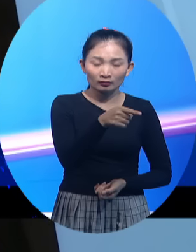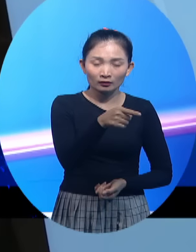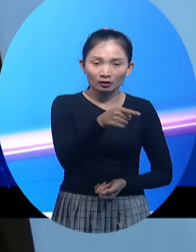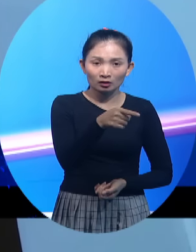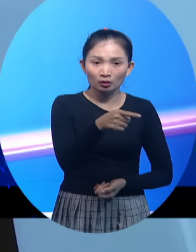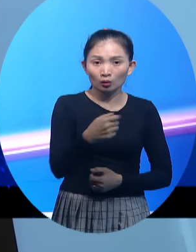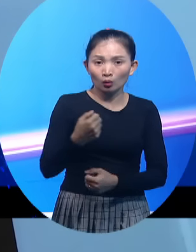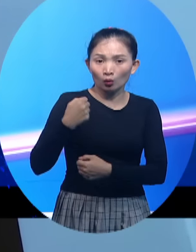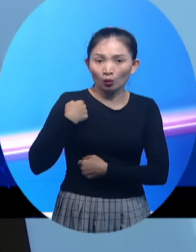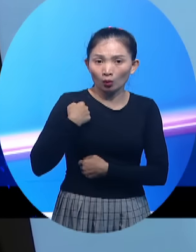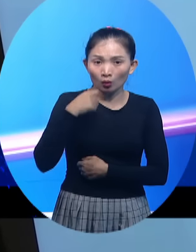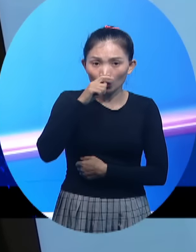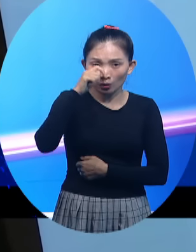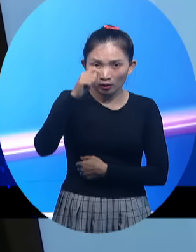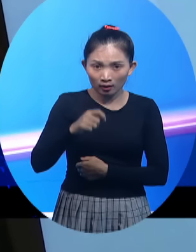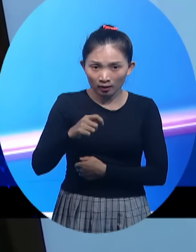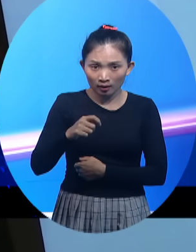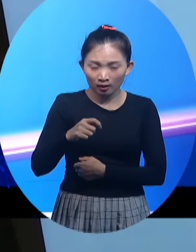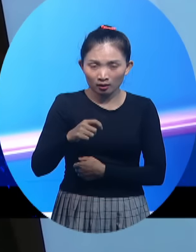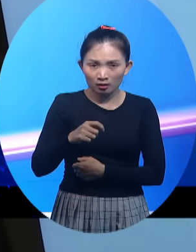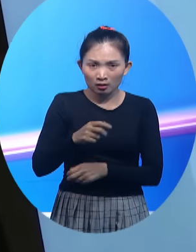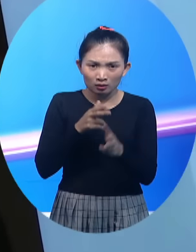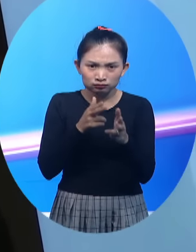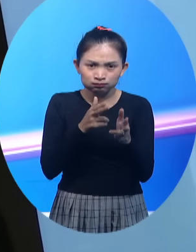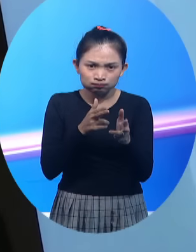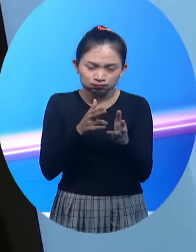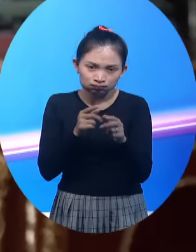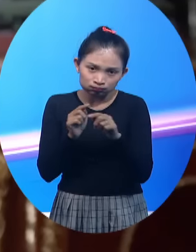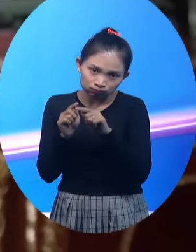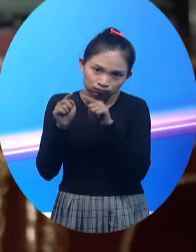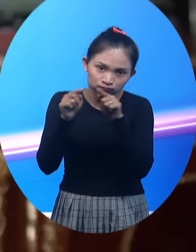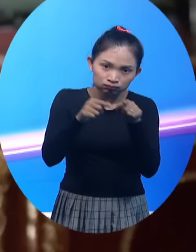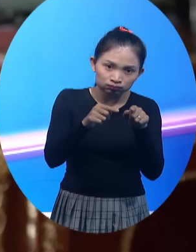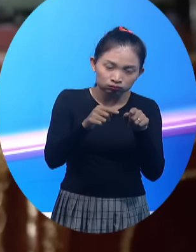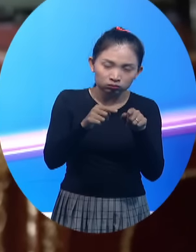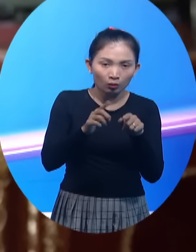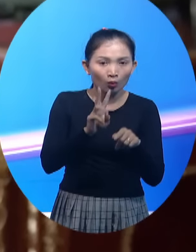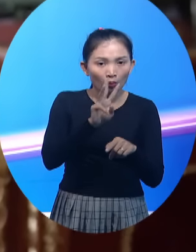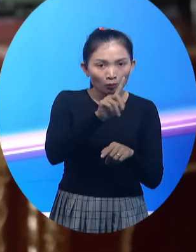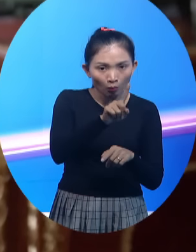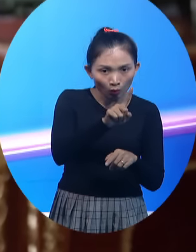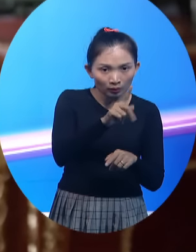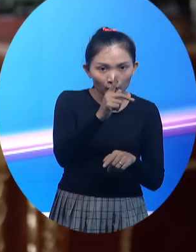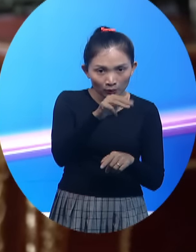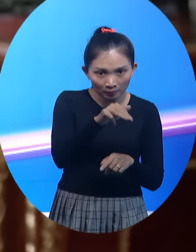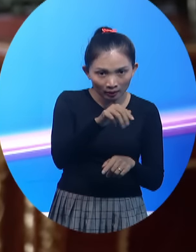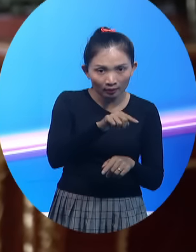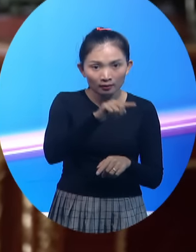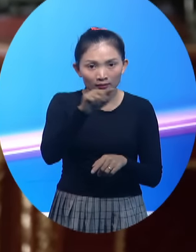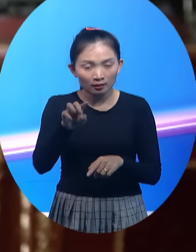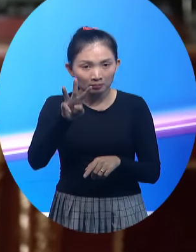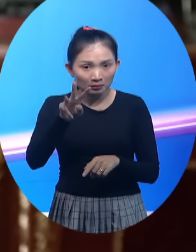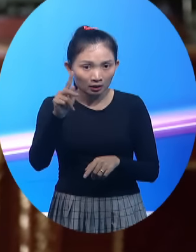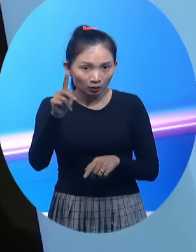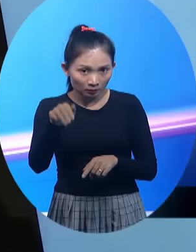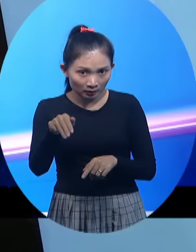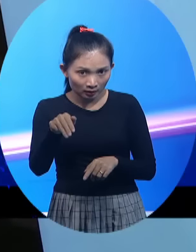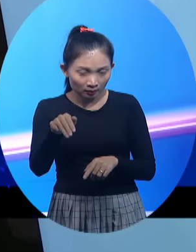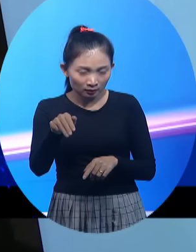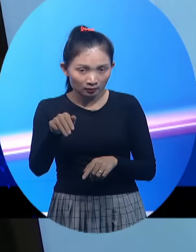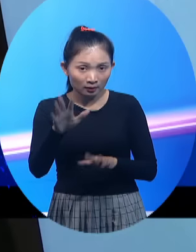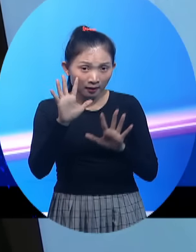Ukraina trong vòng 24 gi đã tiến thêm 1 đến 3 km tại một số khu vực của tỉnh C chúng ta đã kiểm